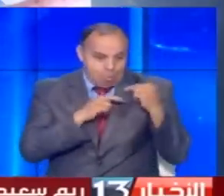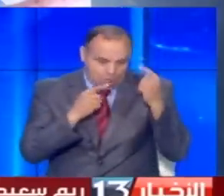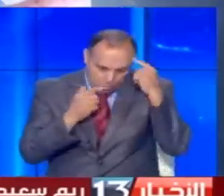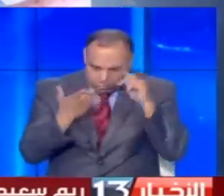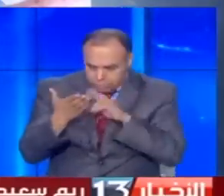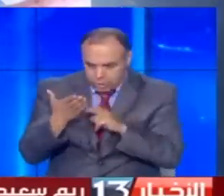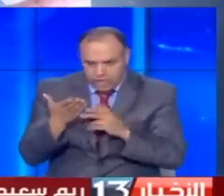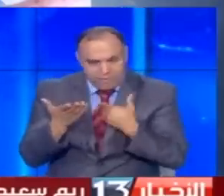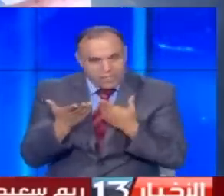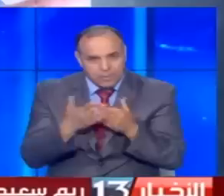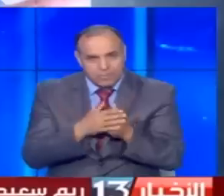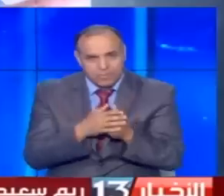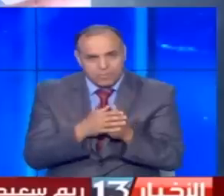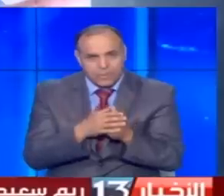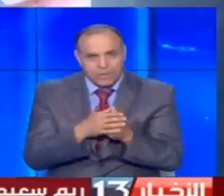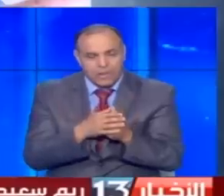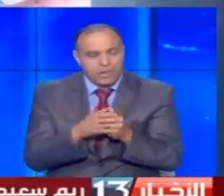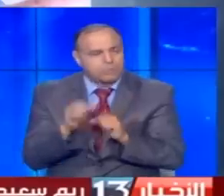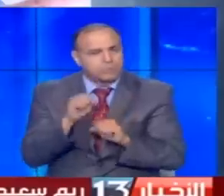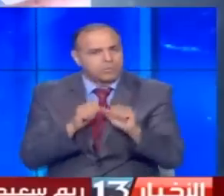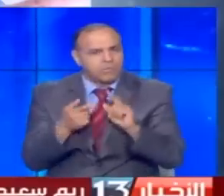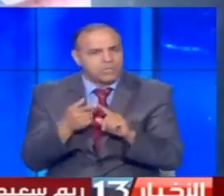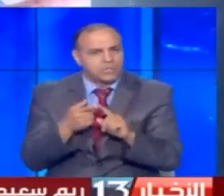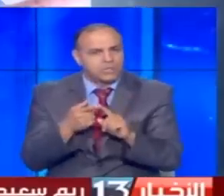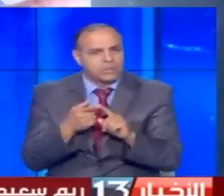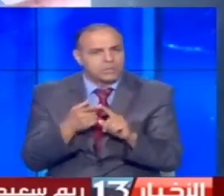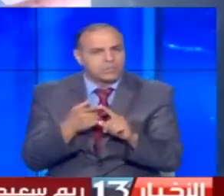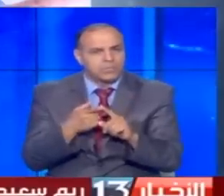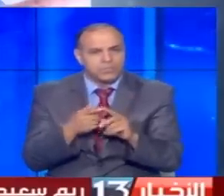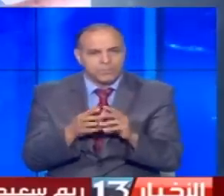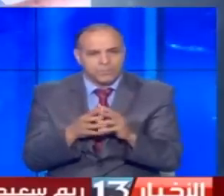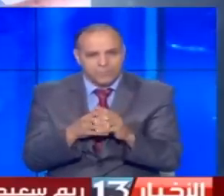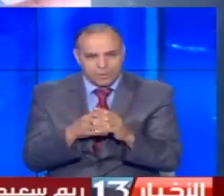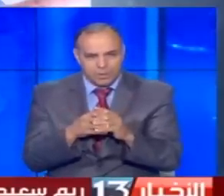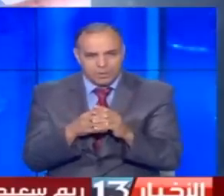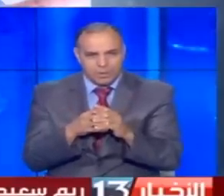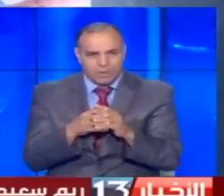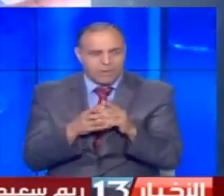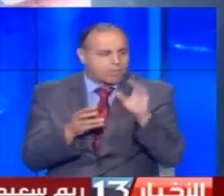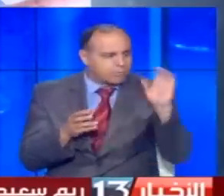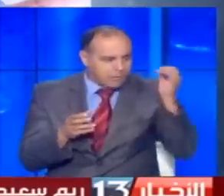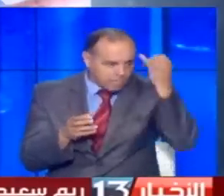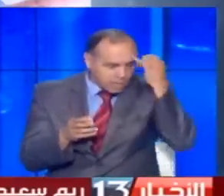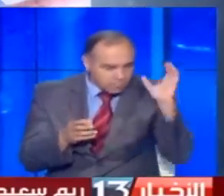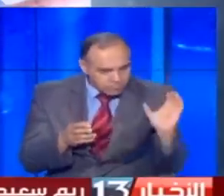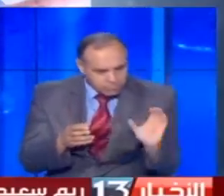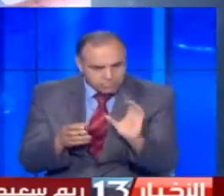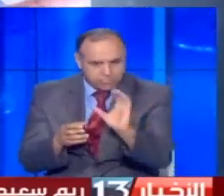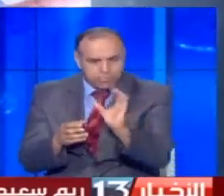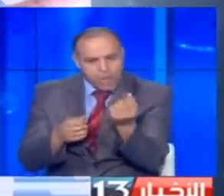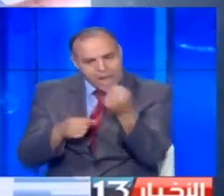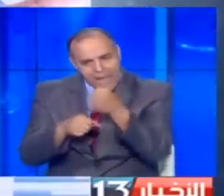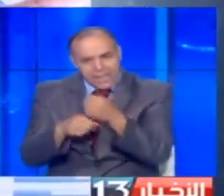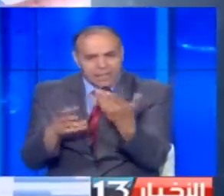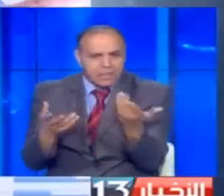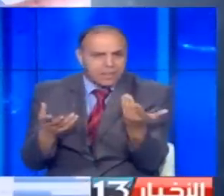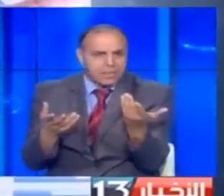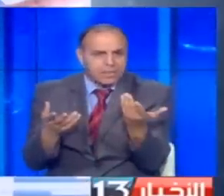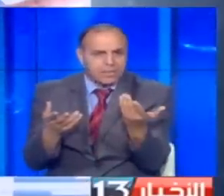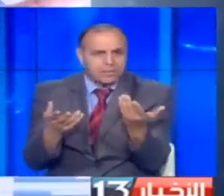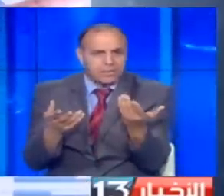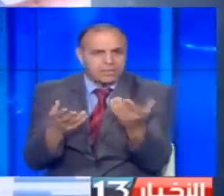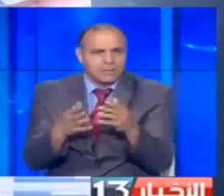اه اللطيف في ادراك اه فكره اه احداث ولا ولا اه